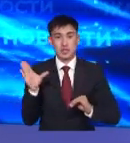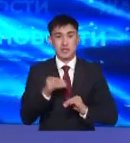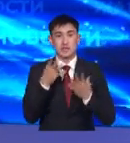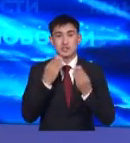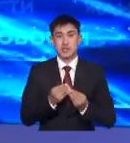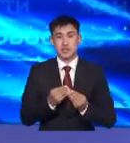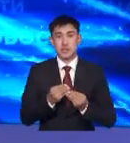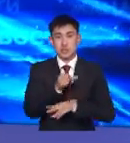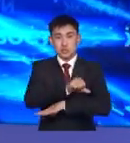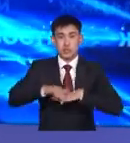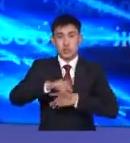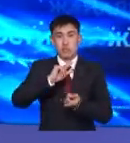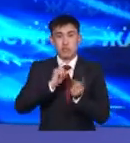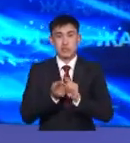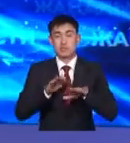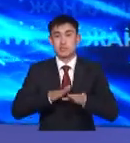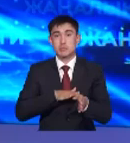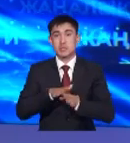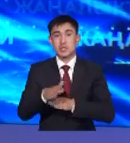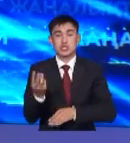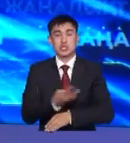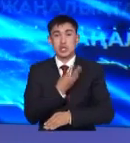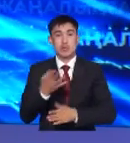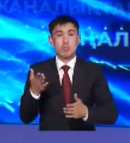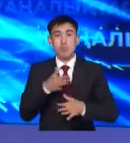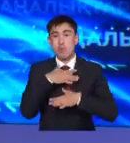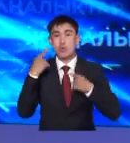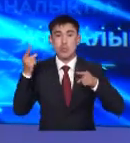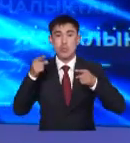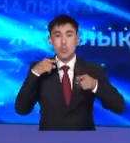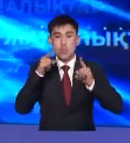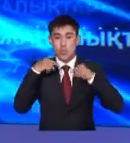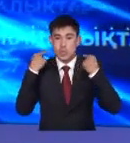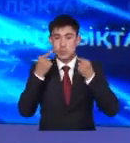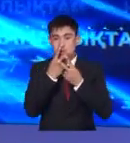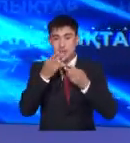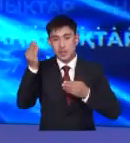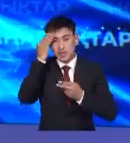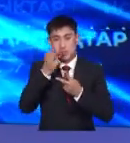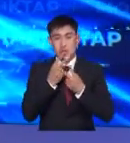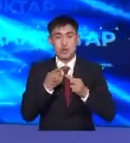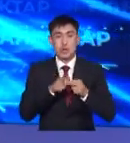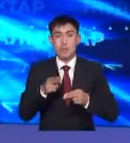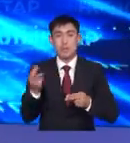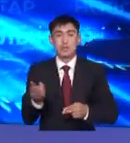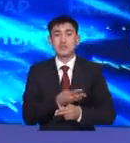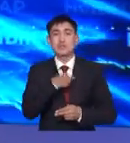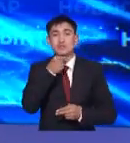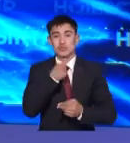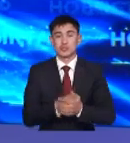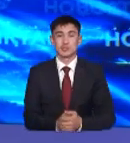весь день прибрежная зона превратилась в место исполнения желаний, море улыбок и демонстрации талантов, которым позавидуют даже